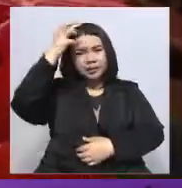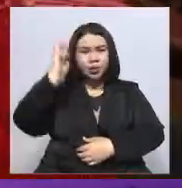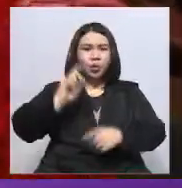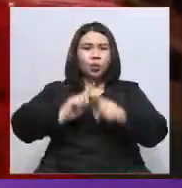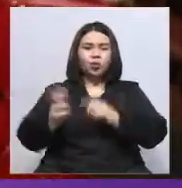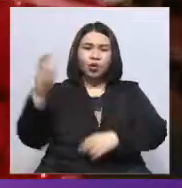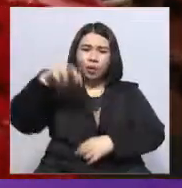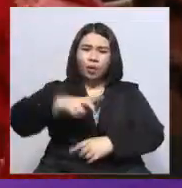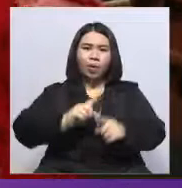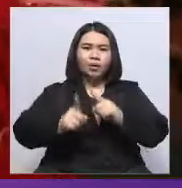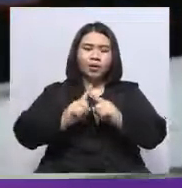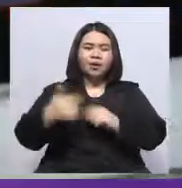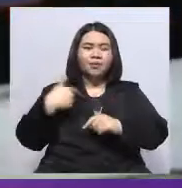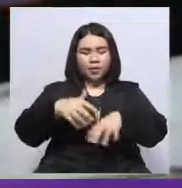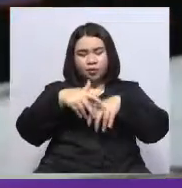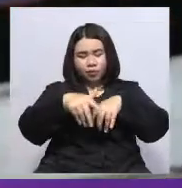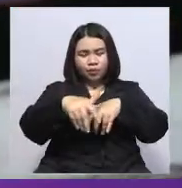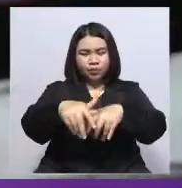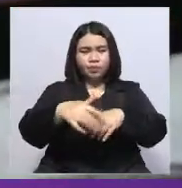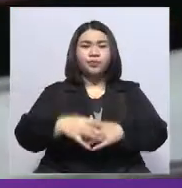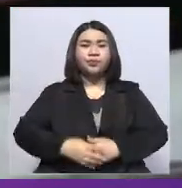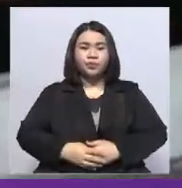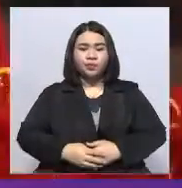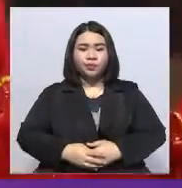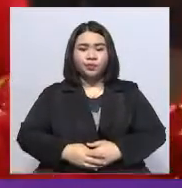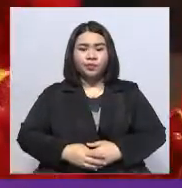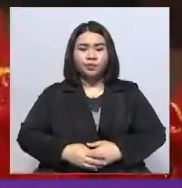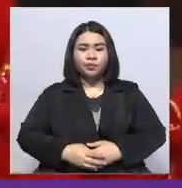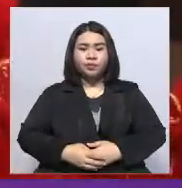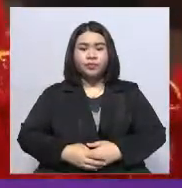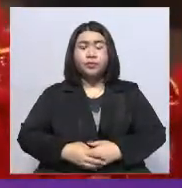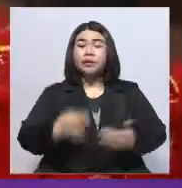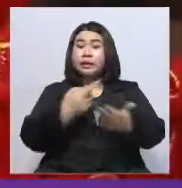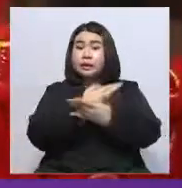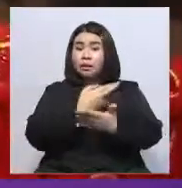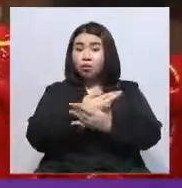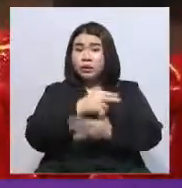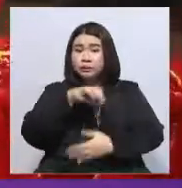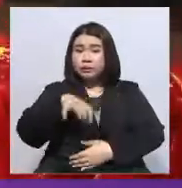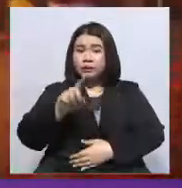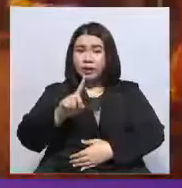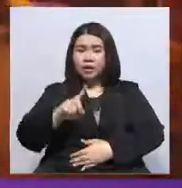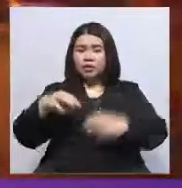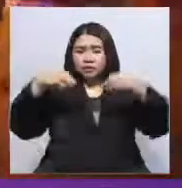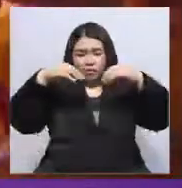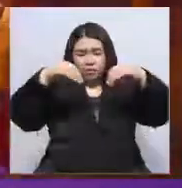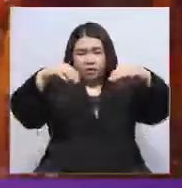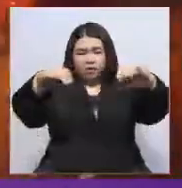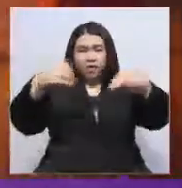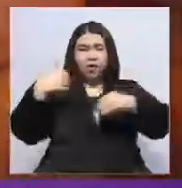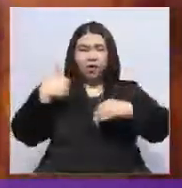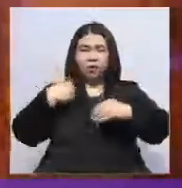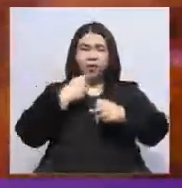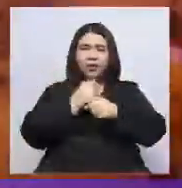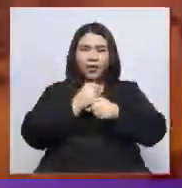งการอังกอร์และขบวนแห่ต่างๆโดยเทศบาลเมืองราชบุรีได้มีการประดับไฟแสงสีประดับ